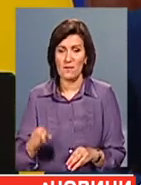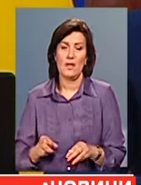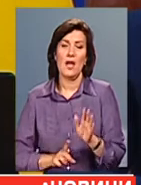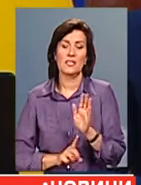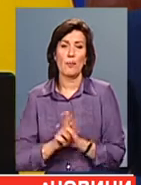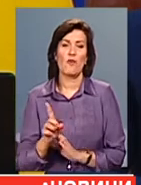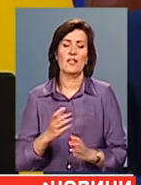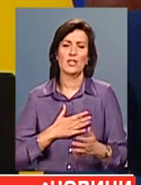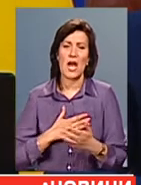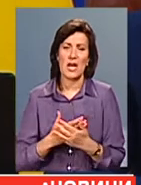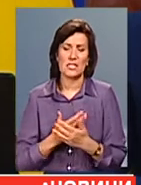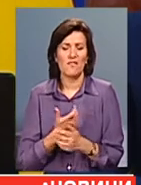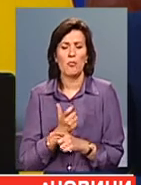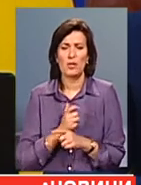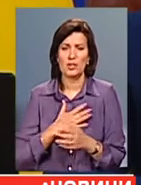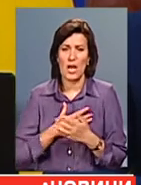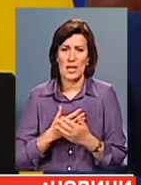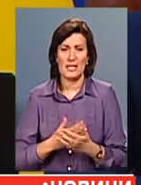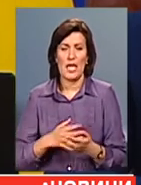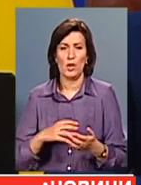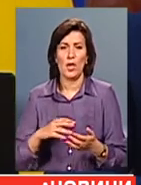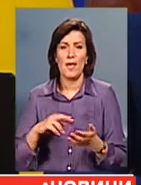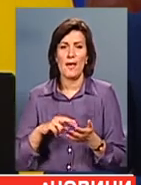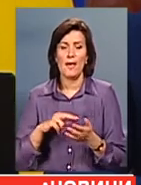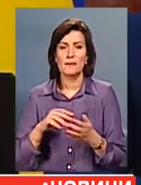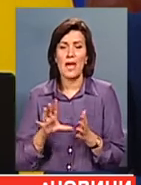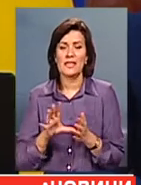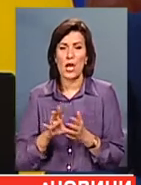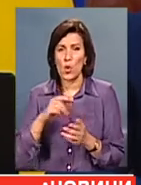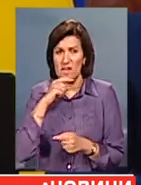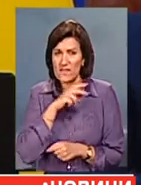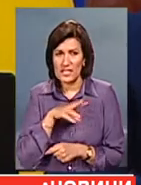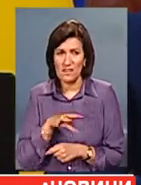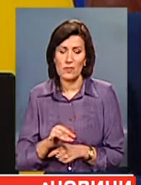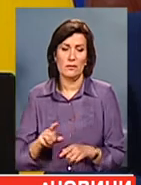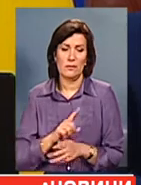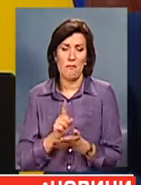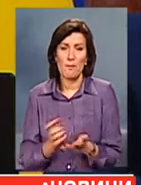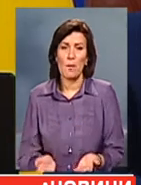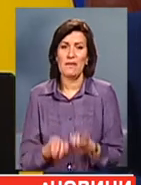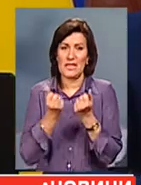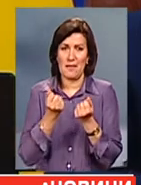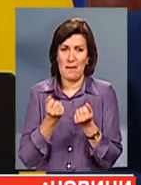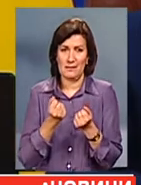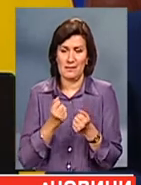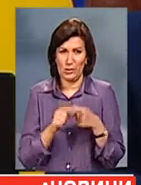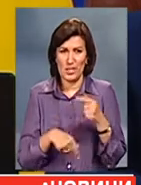запровадження активної, більш активної енергоефективності. Ми маємо підтримувати через цей бюджет і